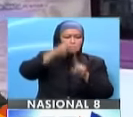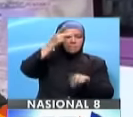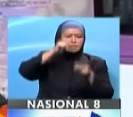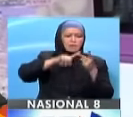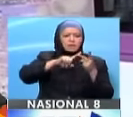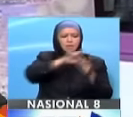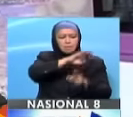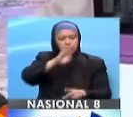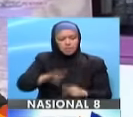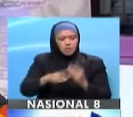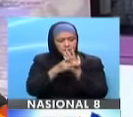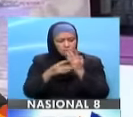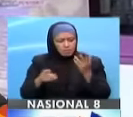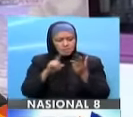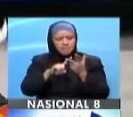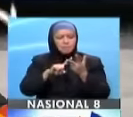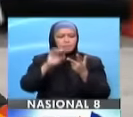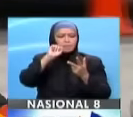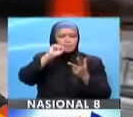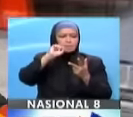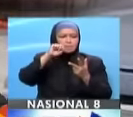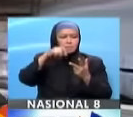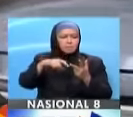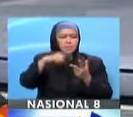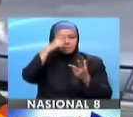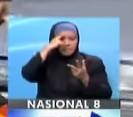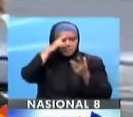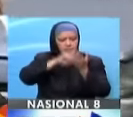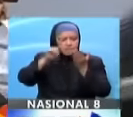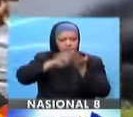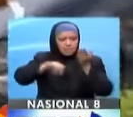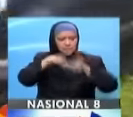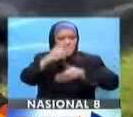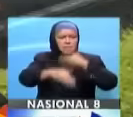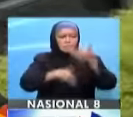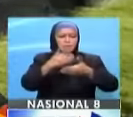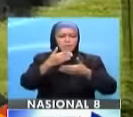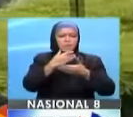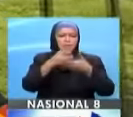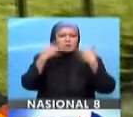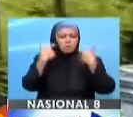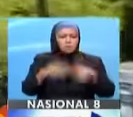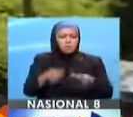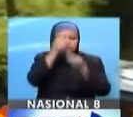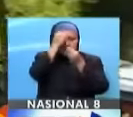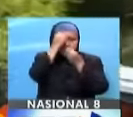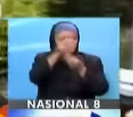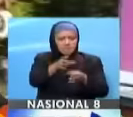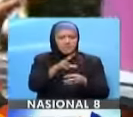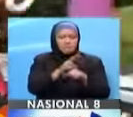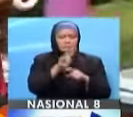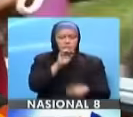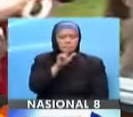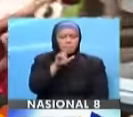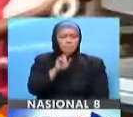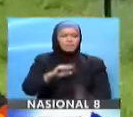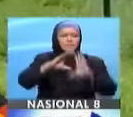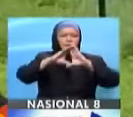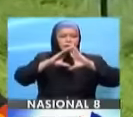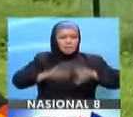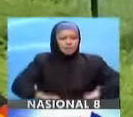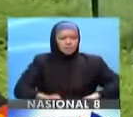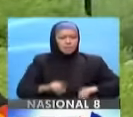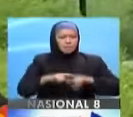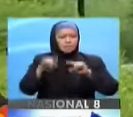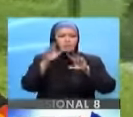Tengah untuk menjalani proses pemeriksaan walaupun sudah dimaklumkan vaksin anti-rabies kini kehabisan bekalan. Rata-ratanya bimbang